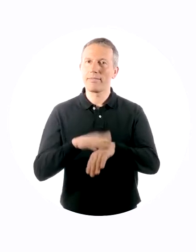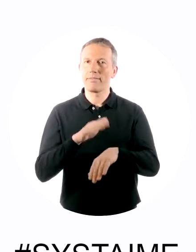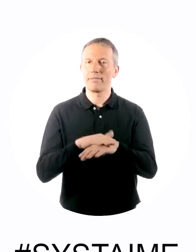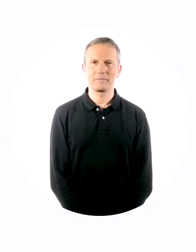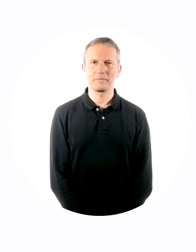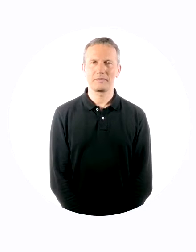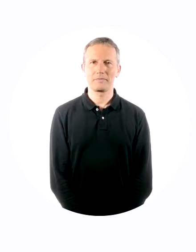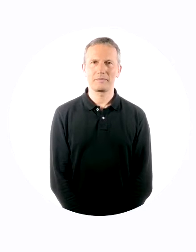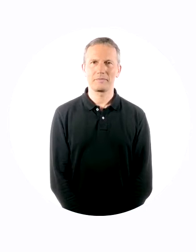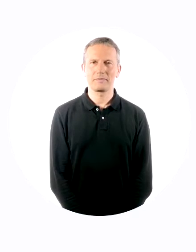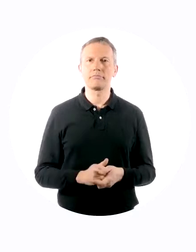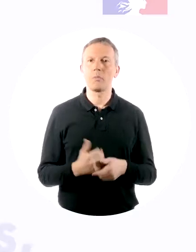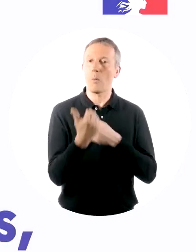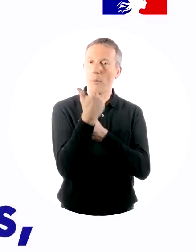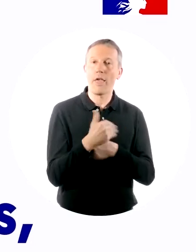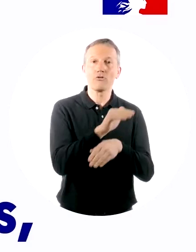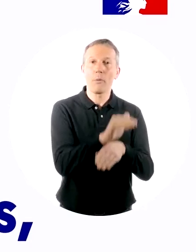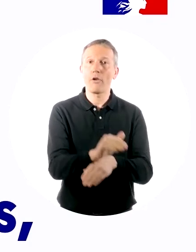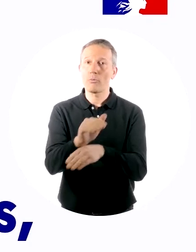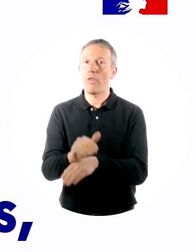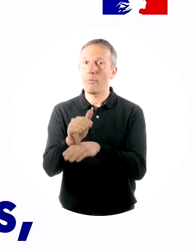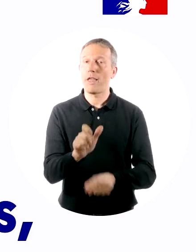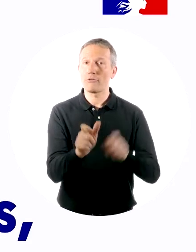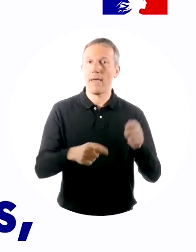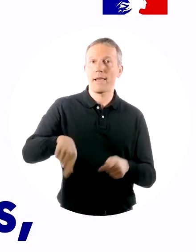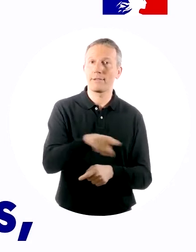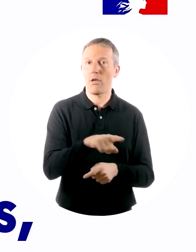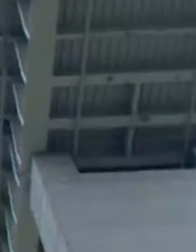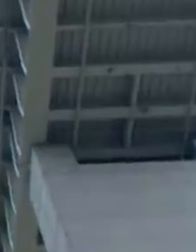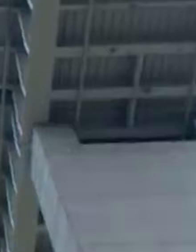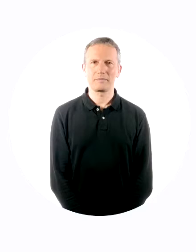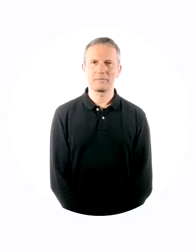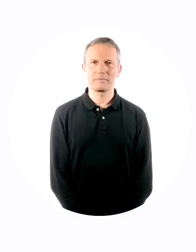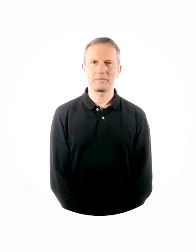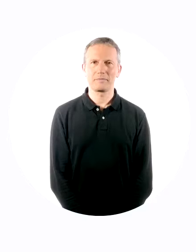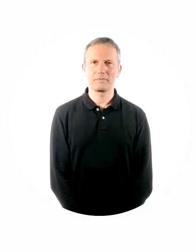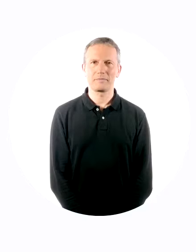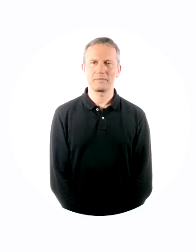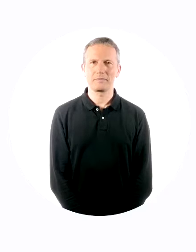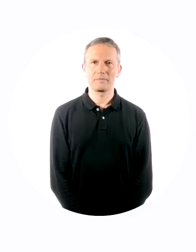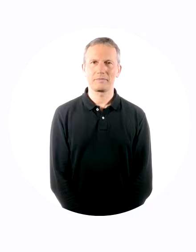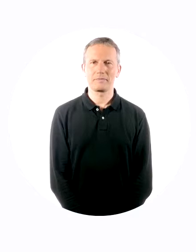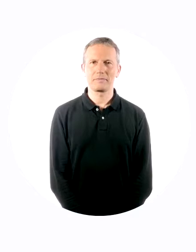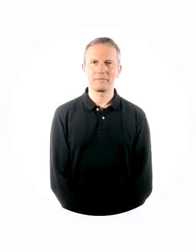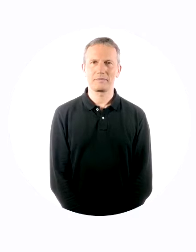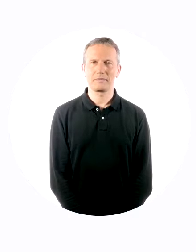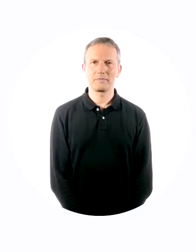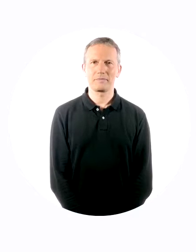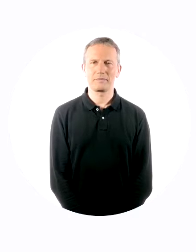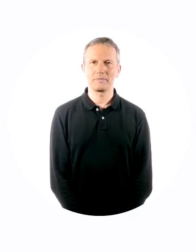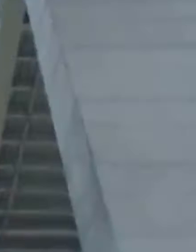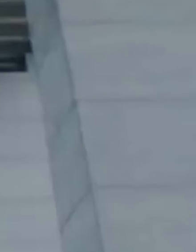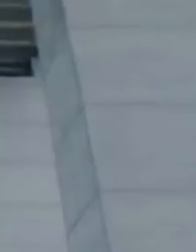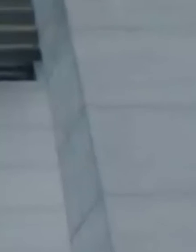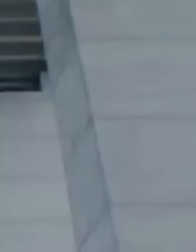Alerte Corona. Pour vous protéger et protéger les autres. Faut pas commencer le Corona. Et